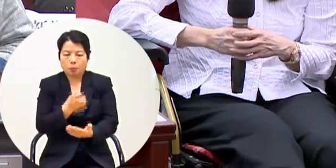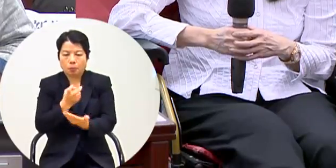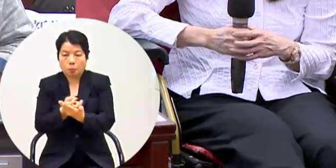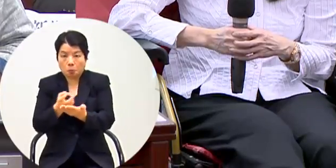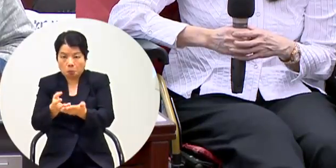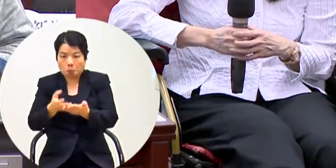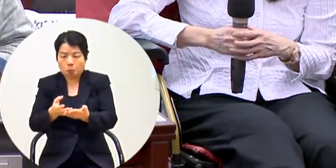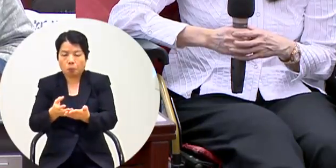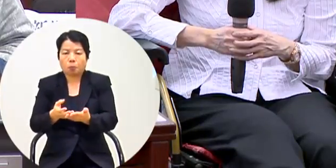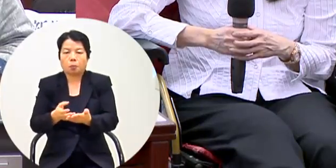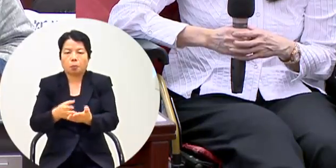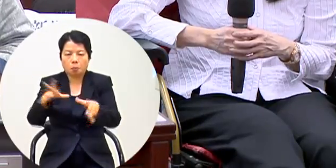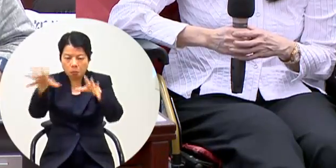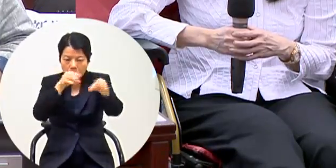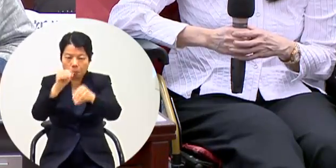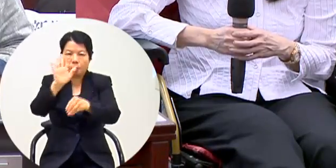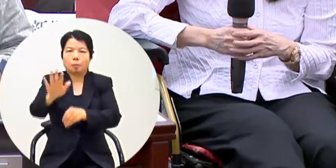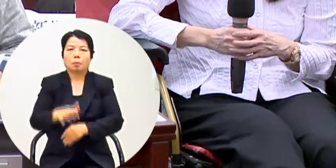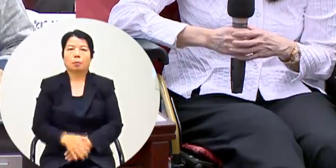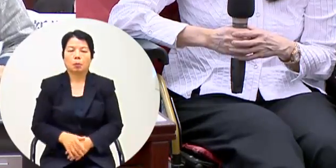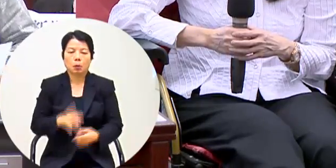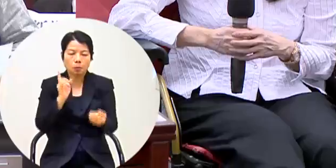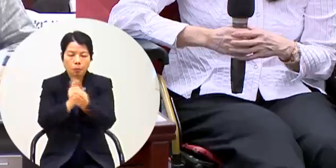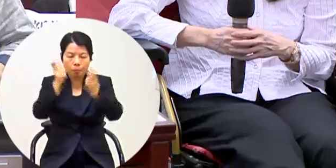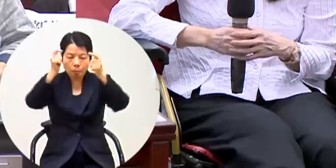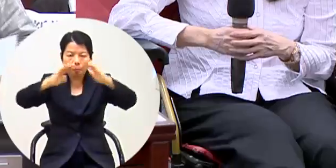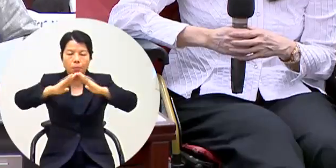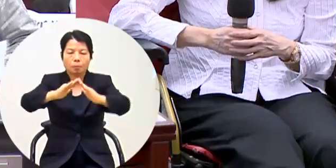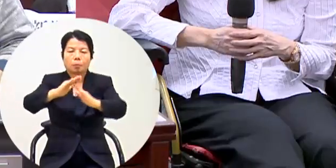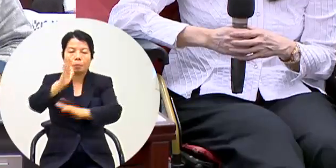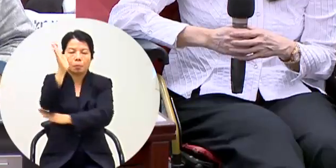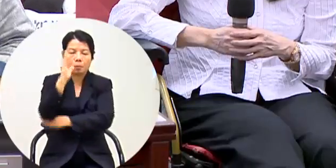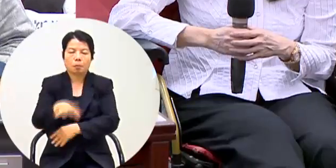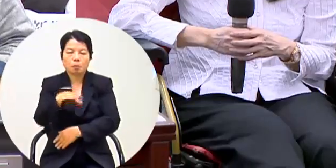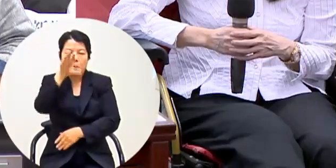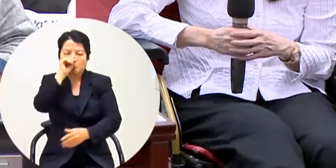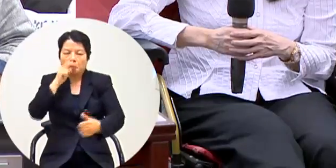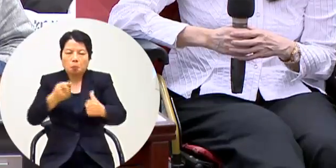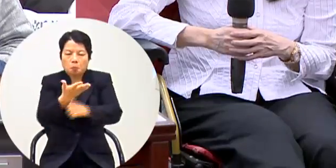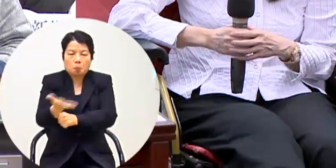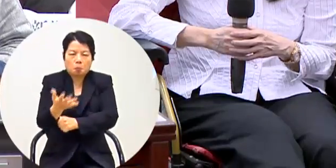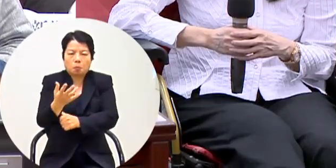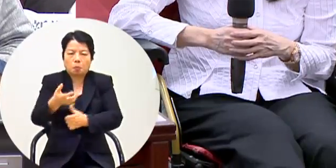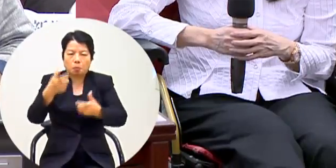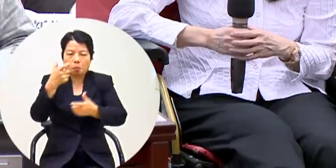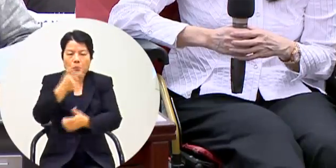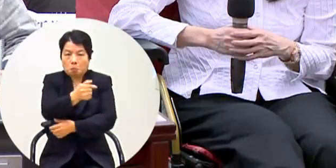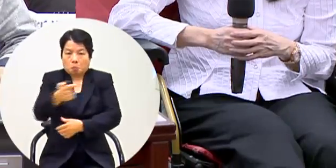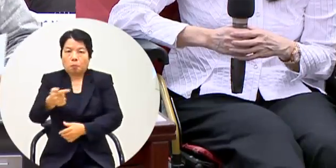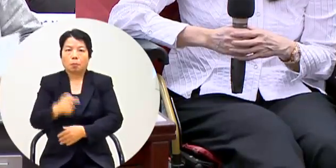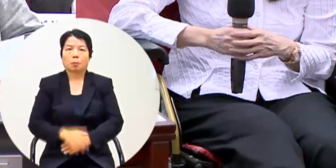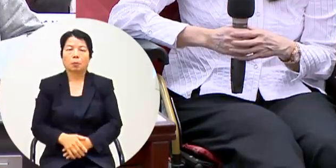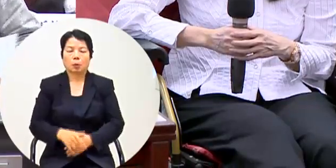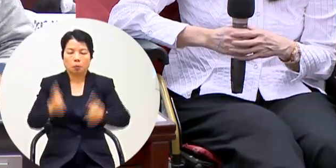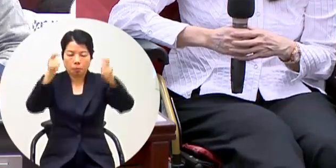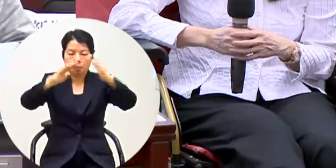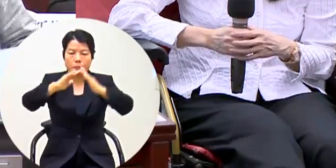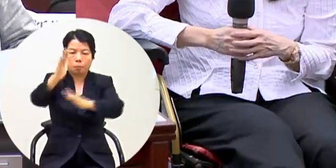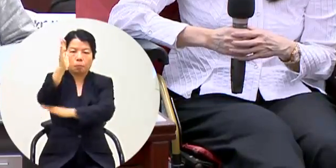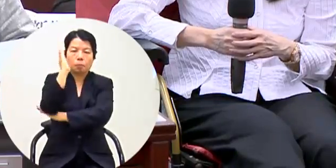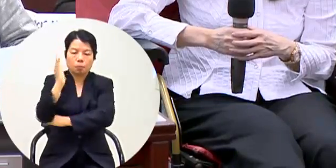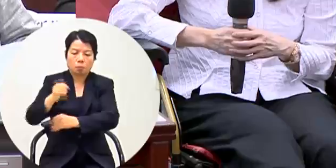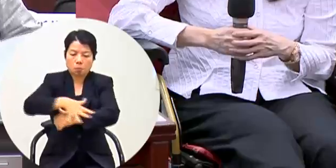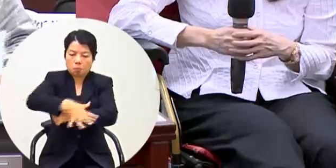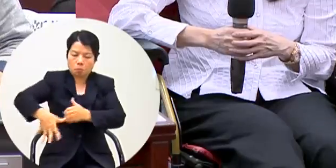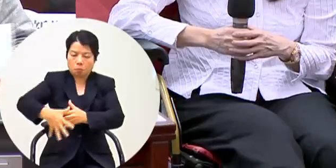高雄市的空气污染这么严重，那我觉得我们市府的团队应该面对这个问题采取多